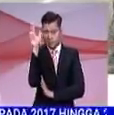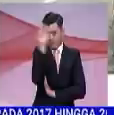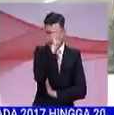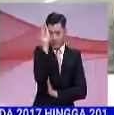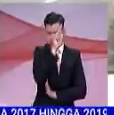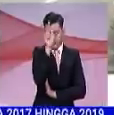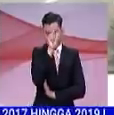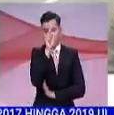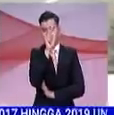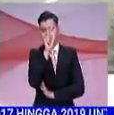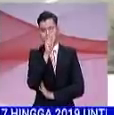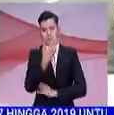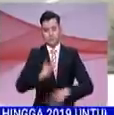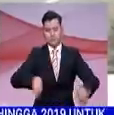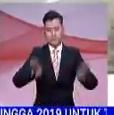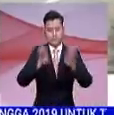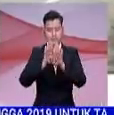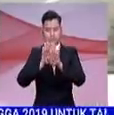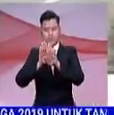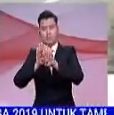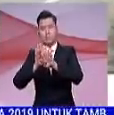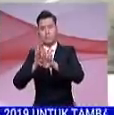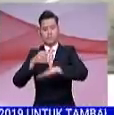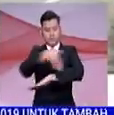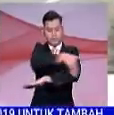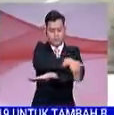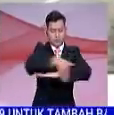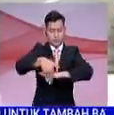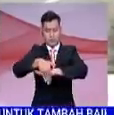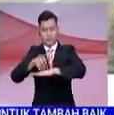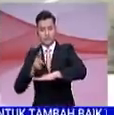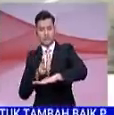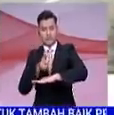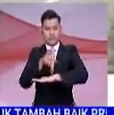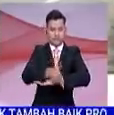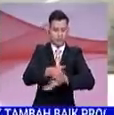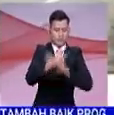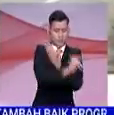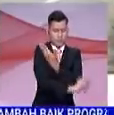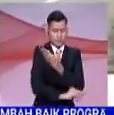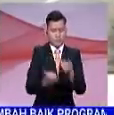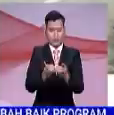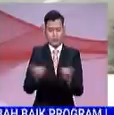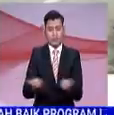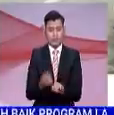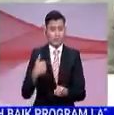retas negeri dan daerah ni. Kita faham kan, kalau hari raya semua akan balik ke kampung. Bila balik kampung,